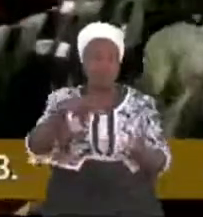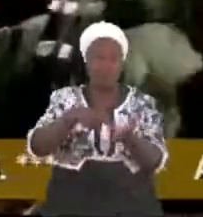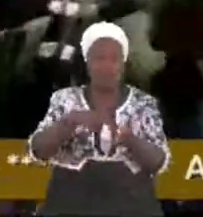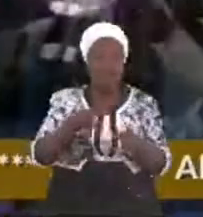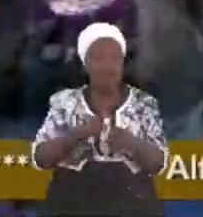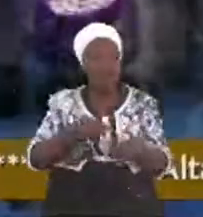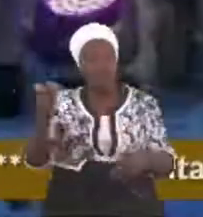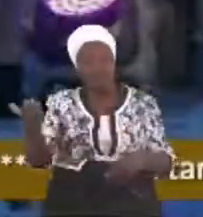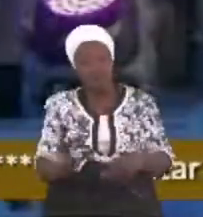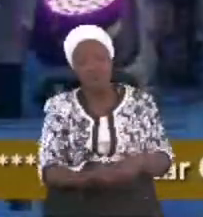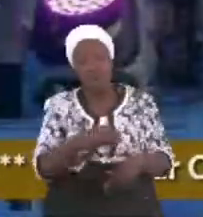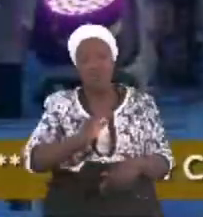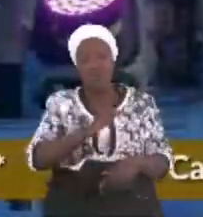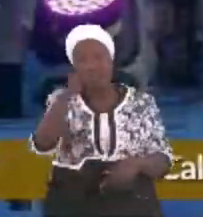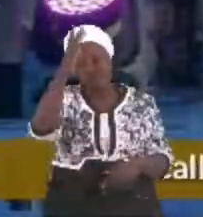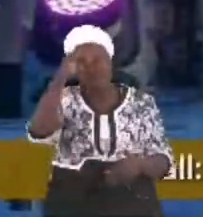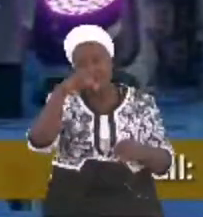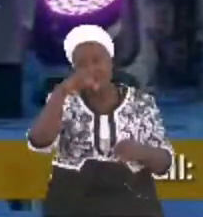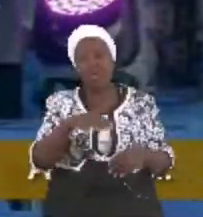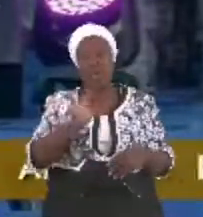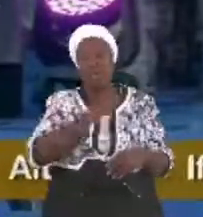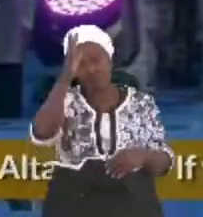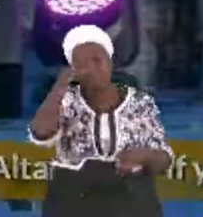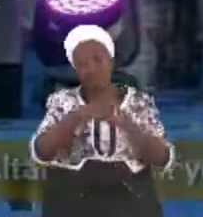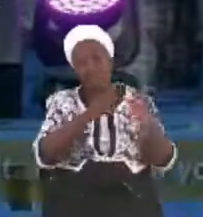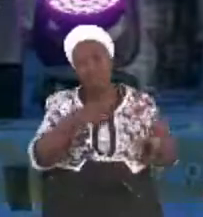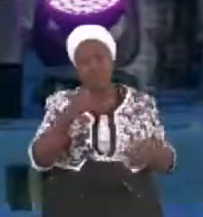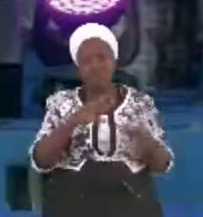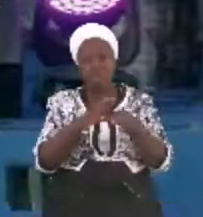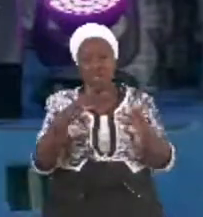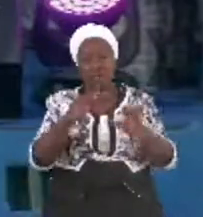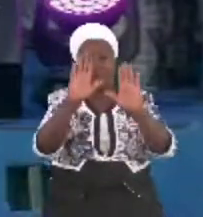le serviteur de Dieu, qui va libérer les miracles sur nous ce soir.